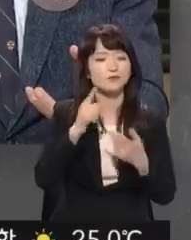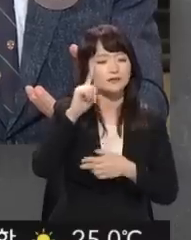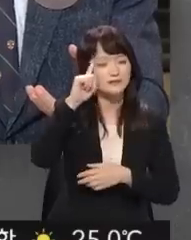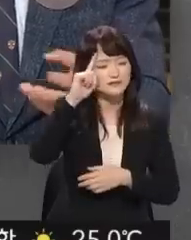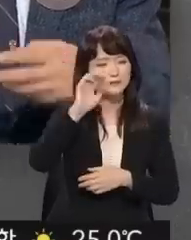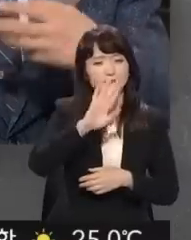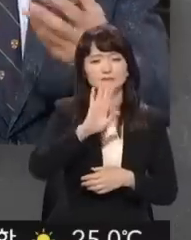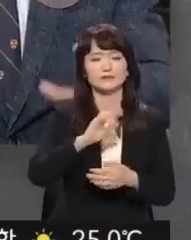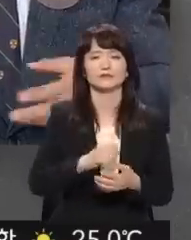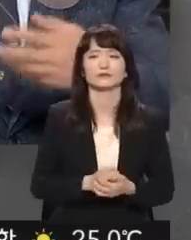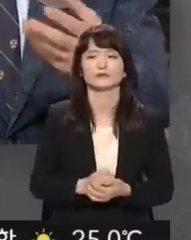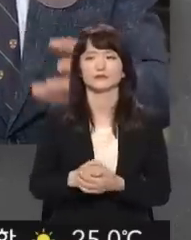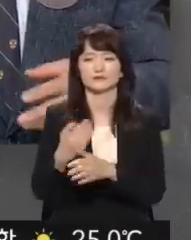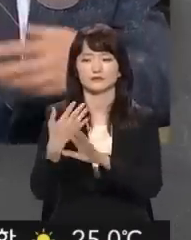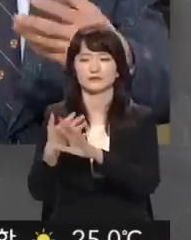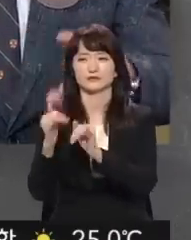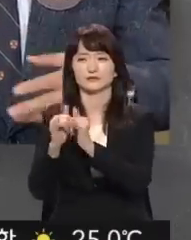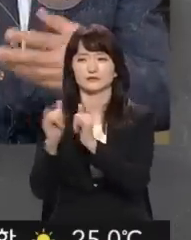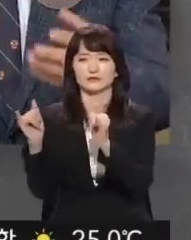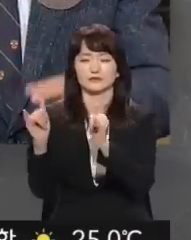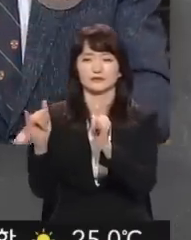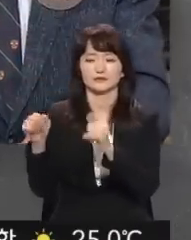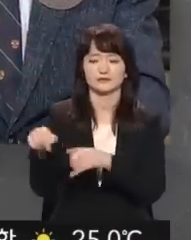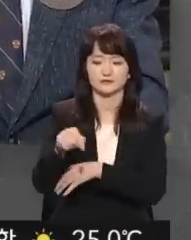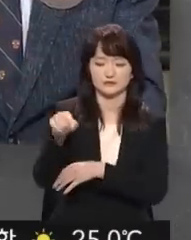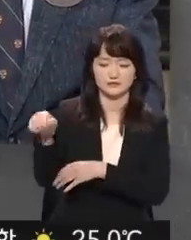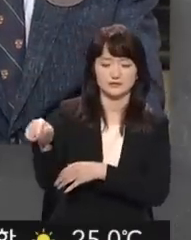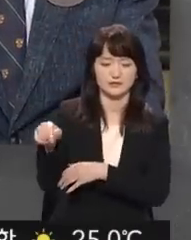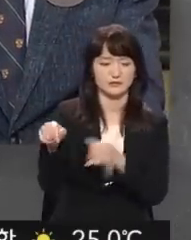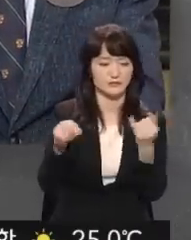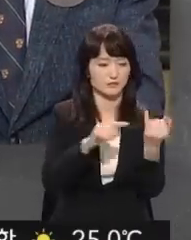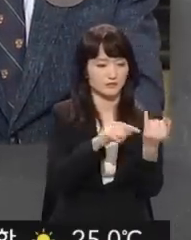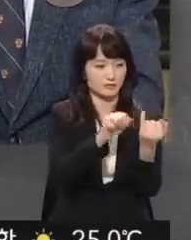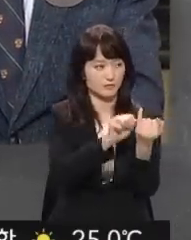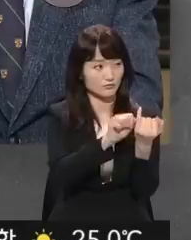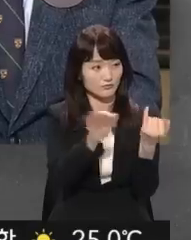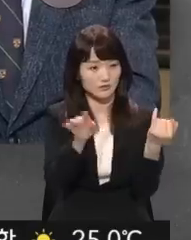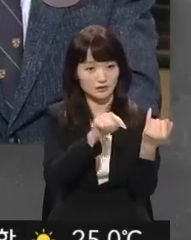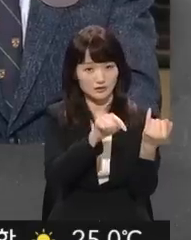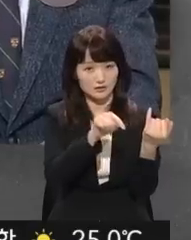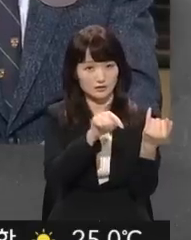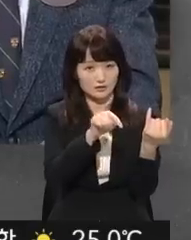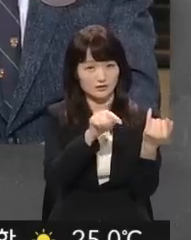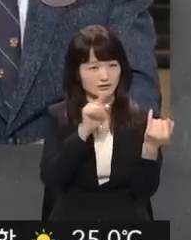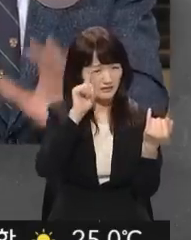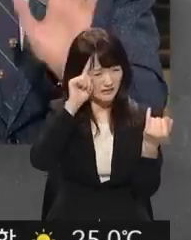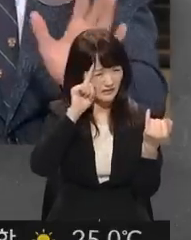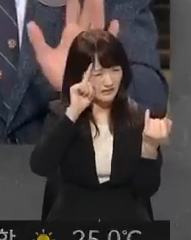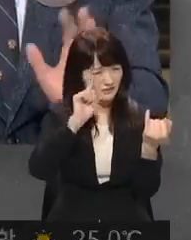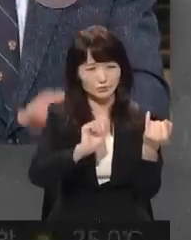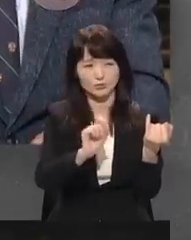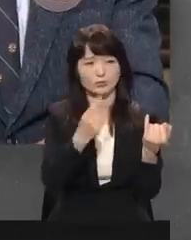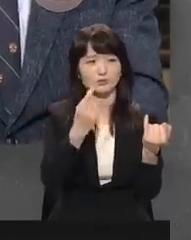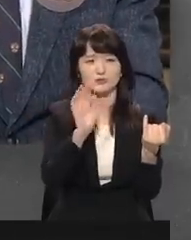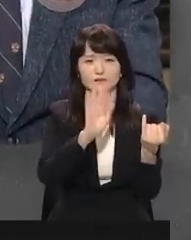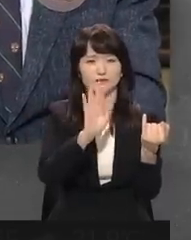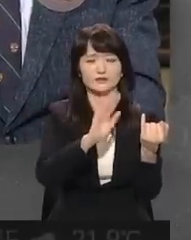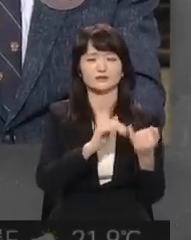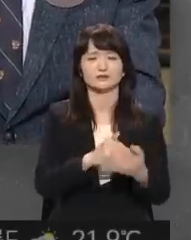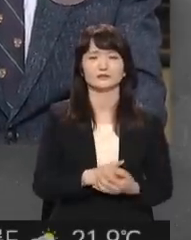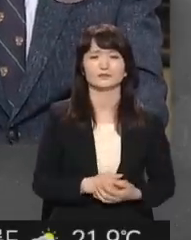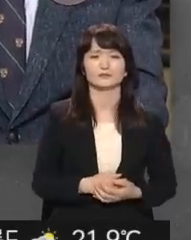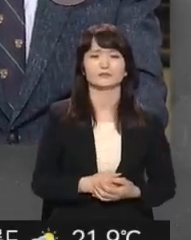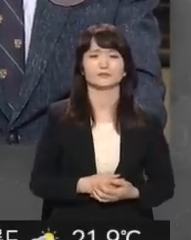거죠 그러니까 남들이 스트레스 왕따를 시킨다 하더라도 정유정에게는 전혀 그게 스트레스 요인이 안 됐다 이렇게 볼 수가